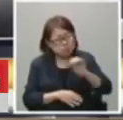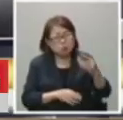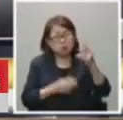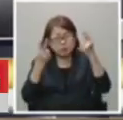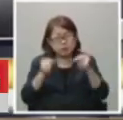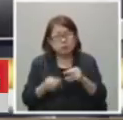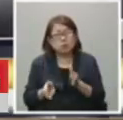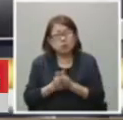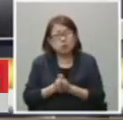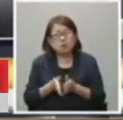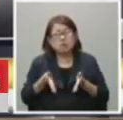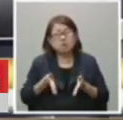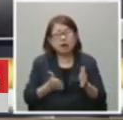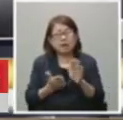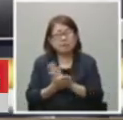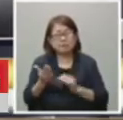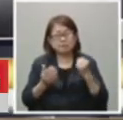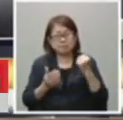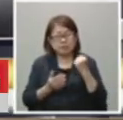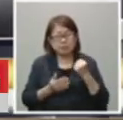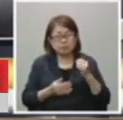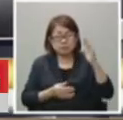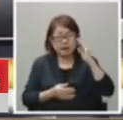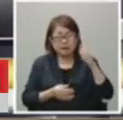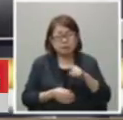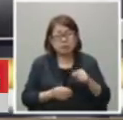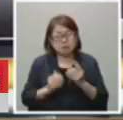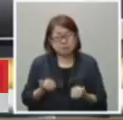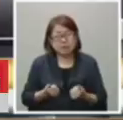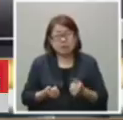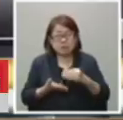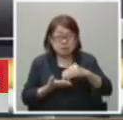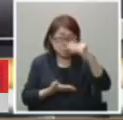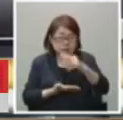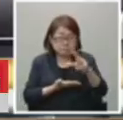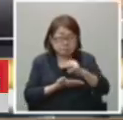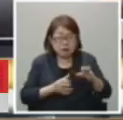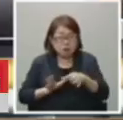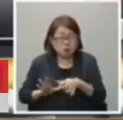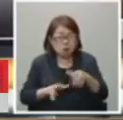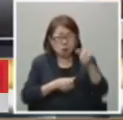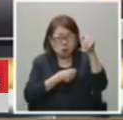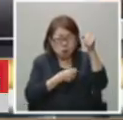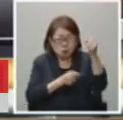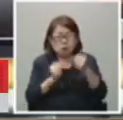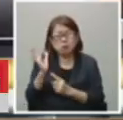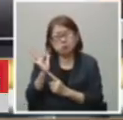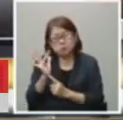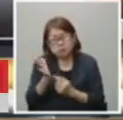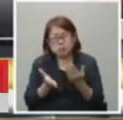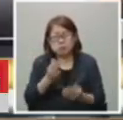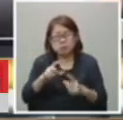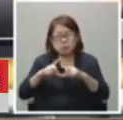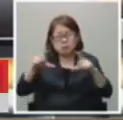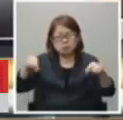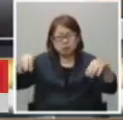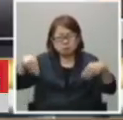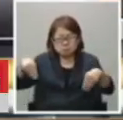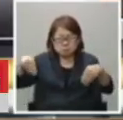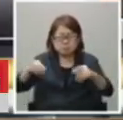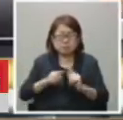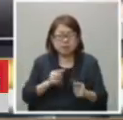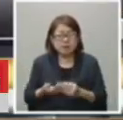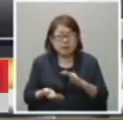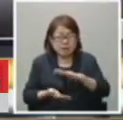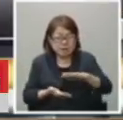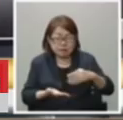และฝ่ายความมั่นคงครับว่าวันนี้นักเรียนนักศึกษาทั้งประเทศที่เขากำลังจุดเทียนกันก็ดีเขียนป้ายกันก็ดีแม้กระทั่งเด็กๆมั